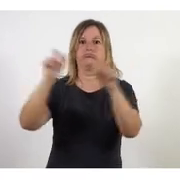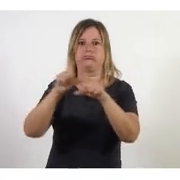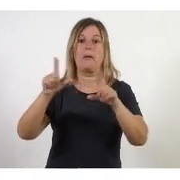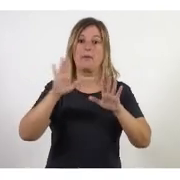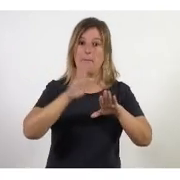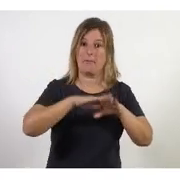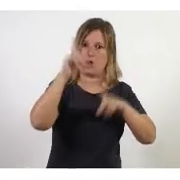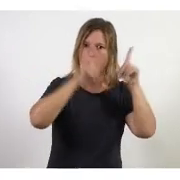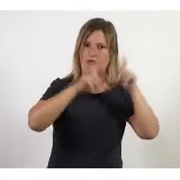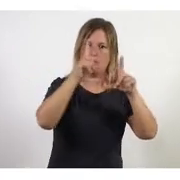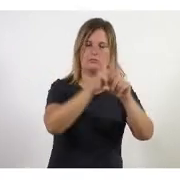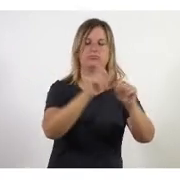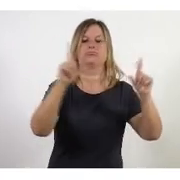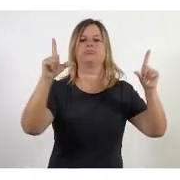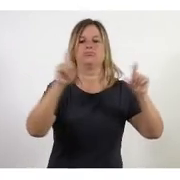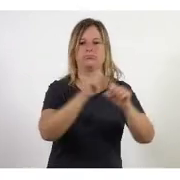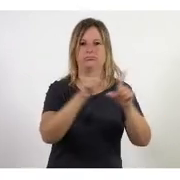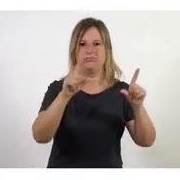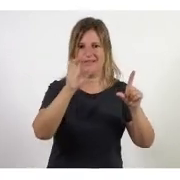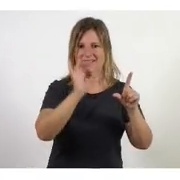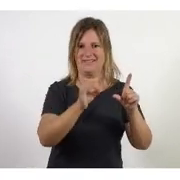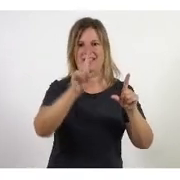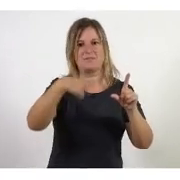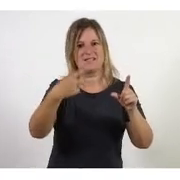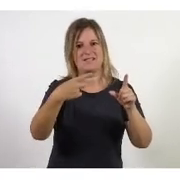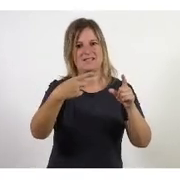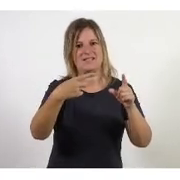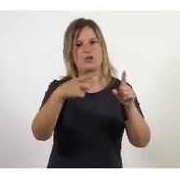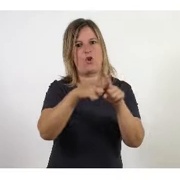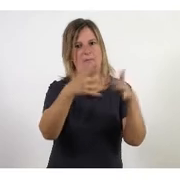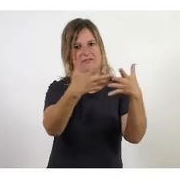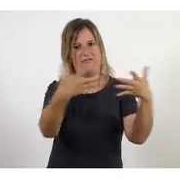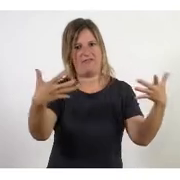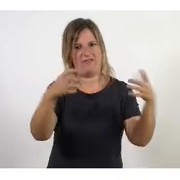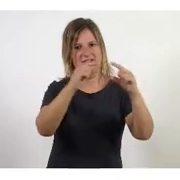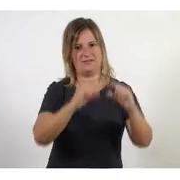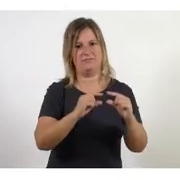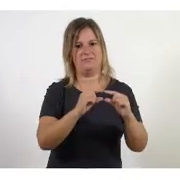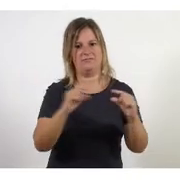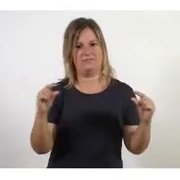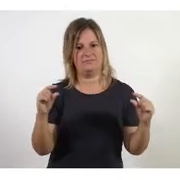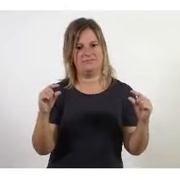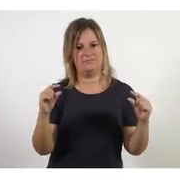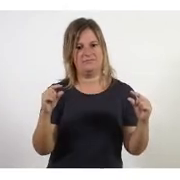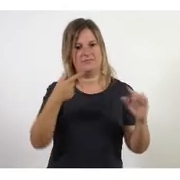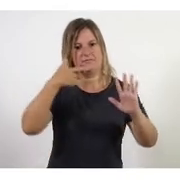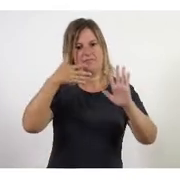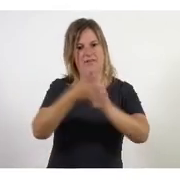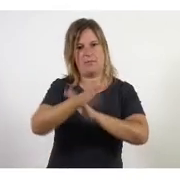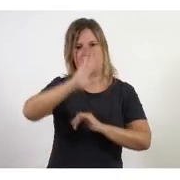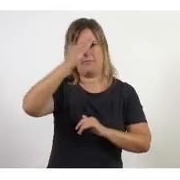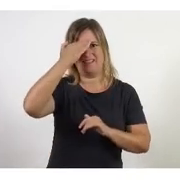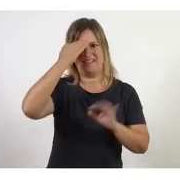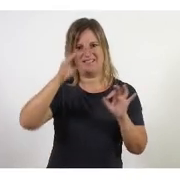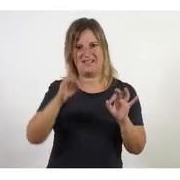funciona molt i molt bé. I col·loques el text per sota, amb les idees clau, això fas que